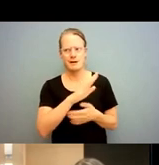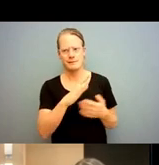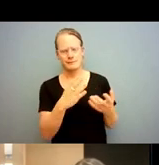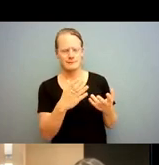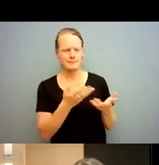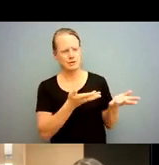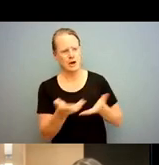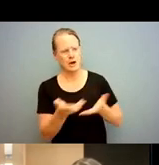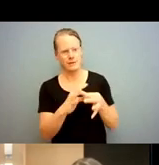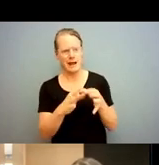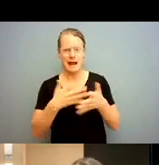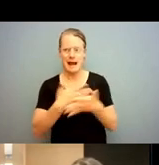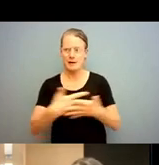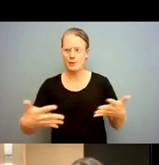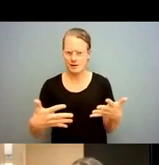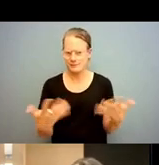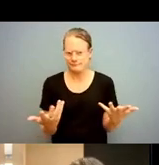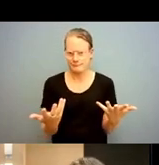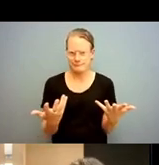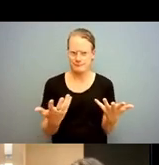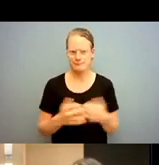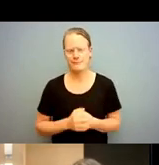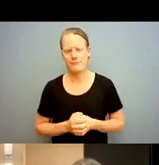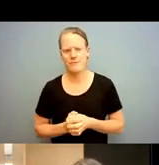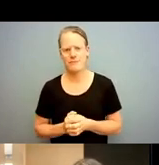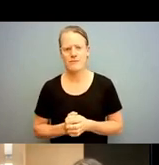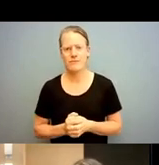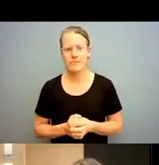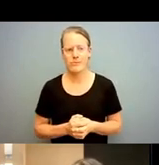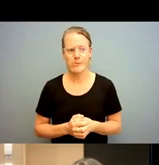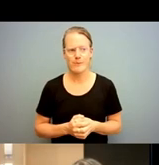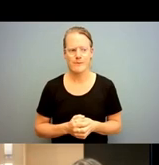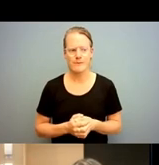oodasmahti. Ja suomakielä parkilei puhtaan sulu satan parka.